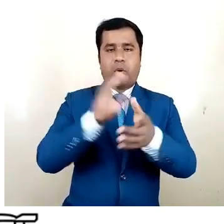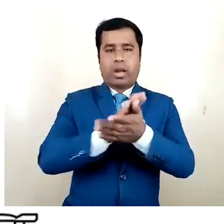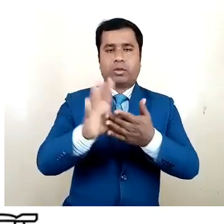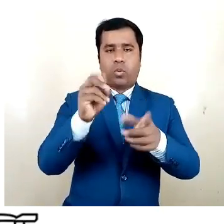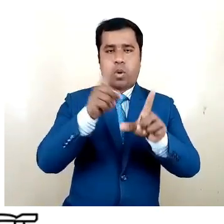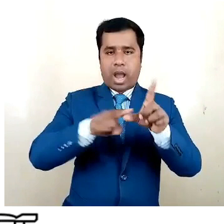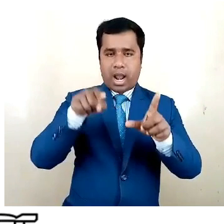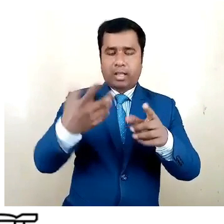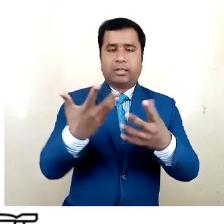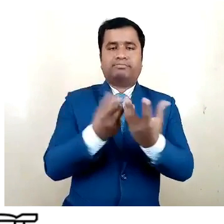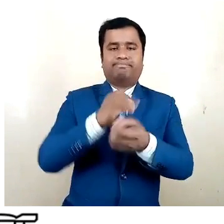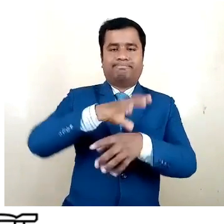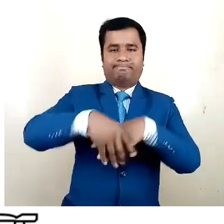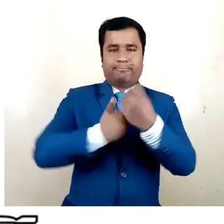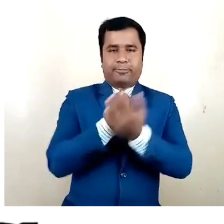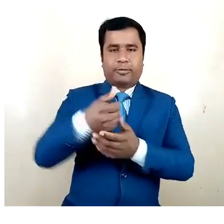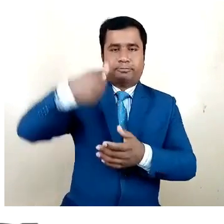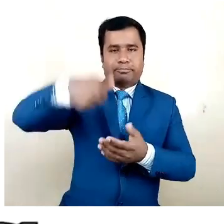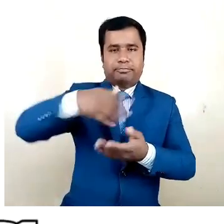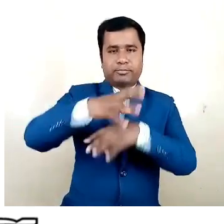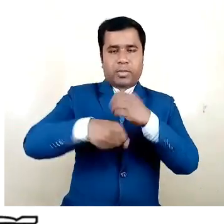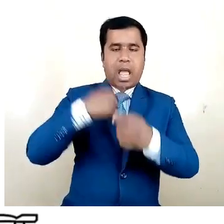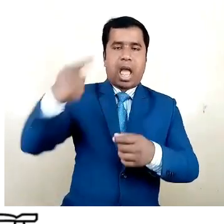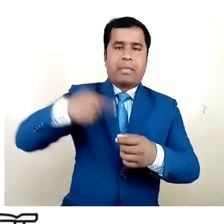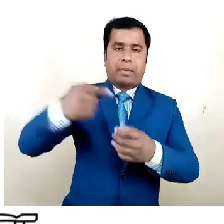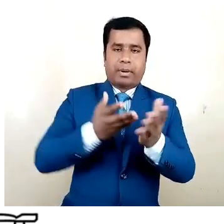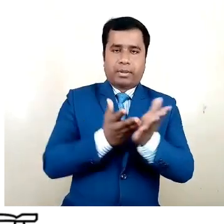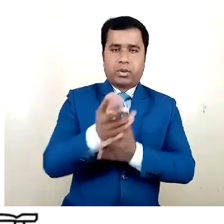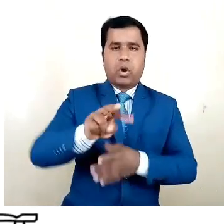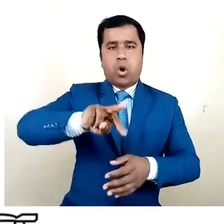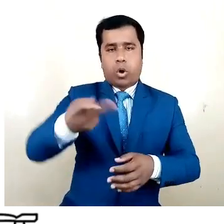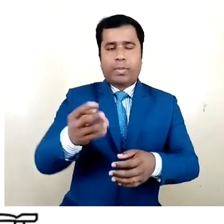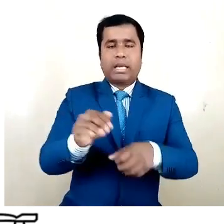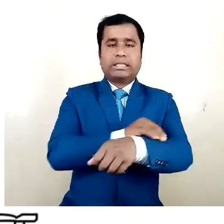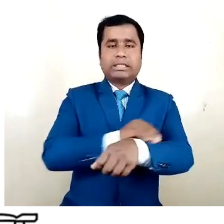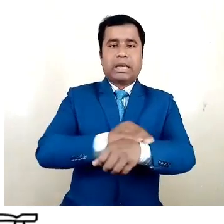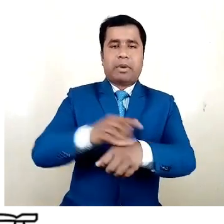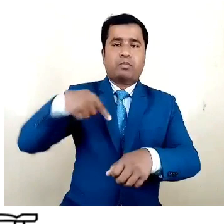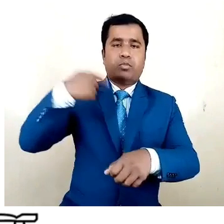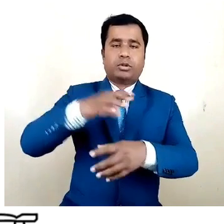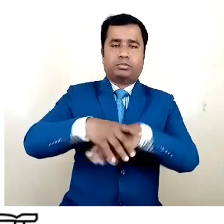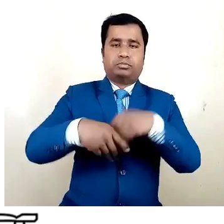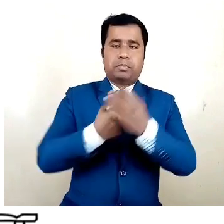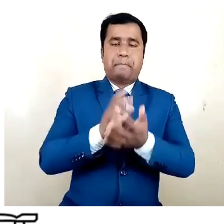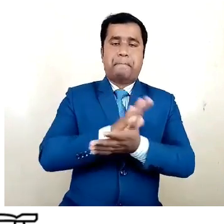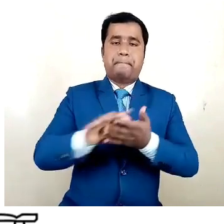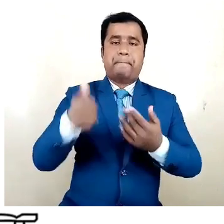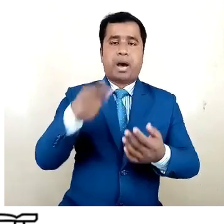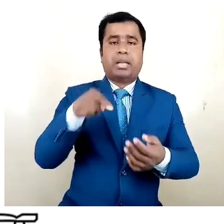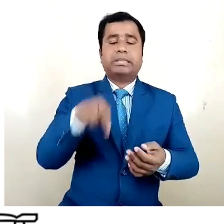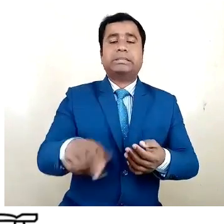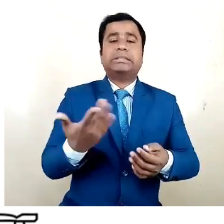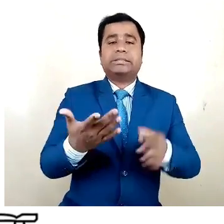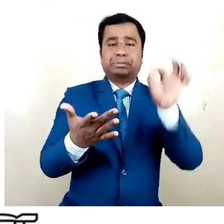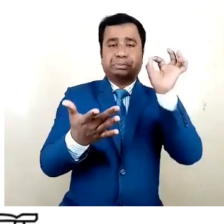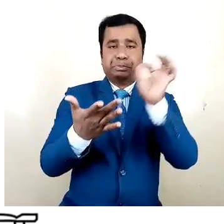কোনো হ্যান্ড স্যানিটাইজার বা জীবাণুমুক্ত হয় এমন কোনো তরল দিয়ে বারবার হাত পরিষ্কার করা অথবা সাবান পানি দিয়ে ভালোমতো হাত